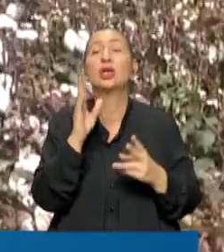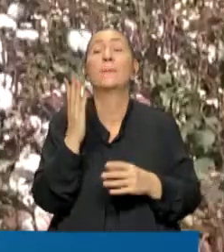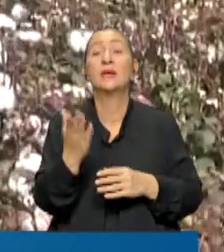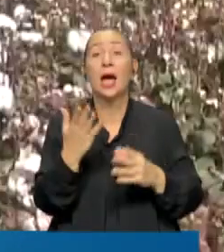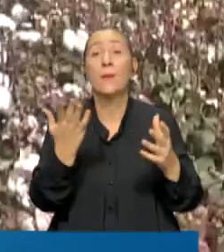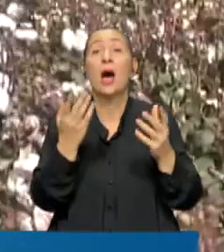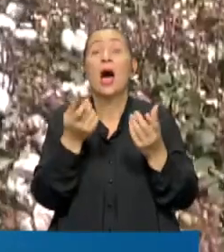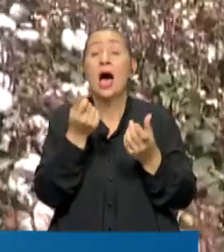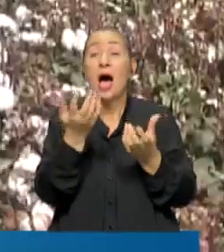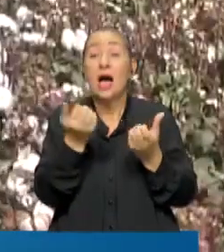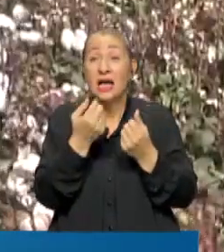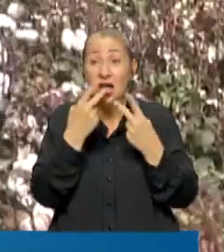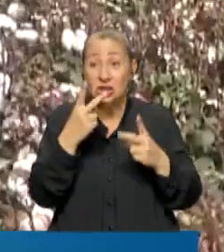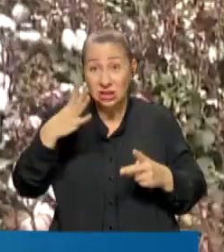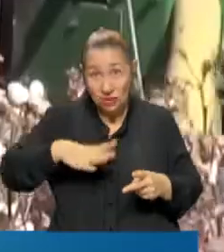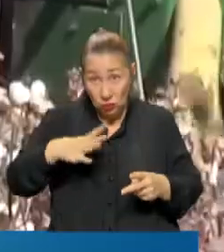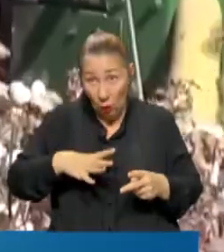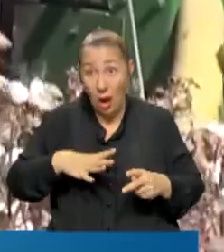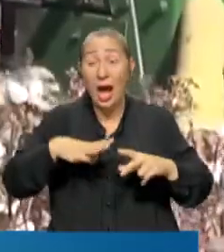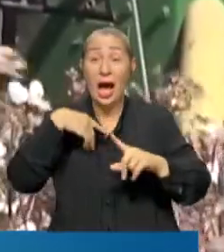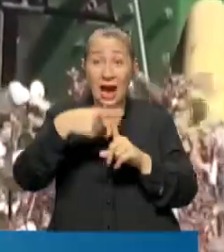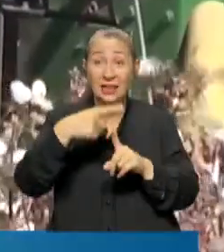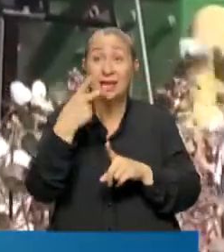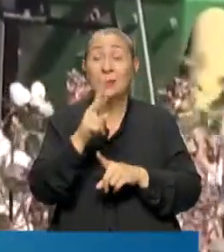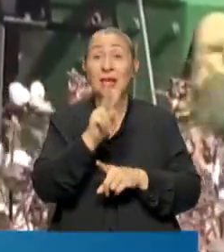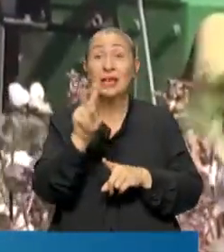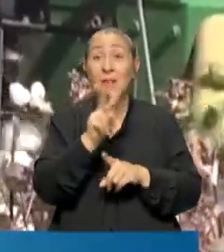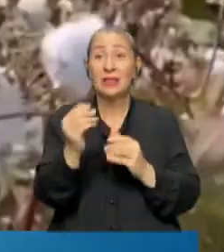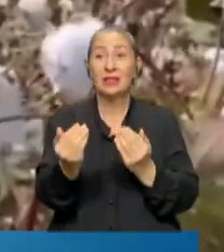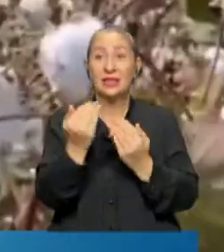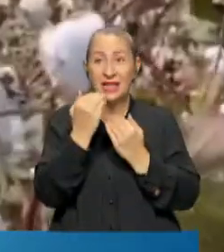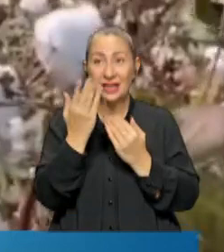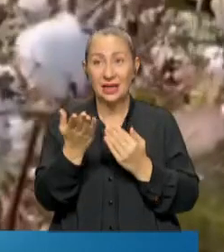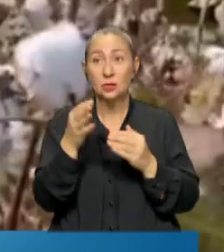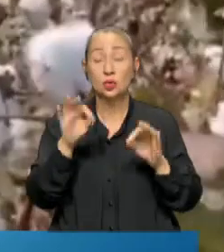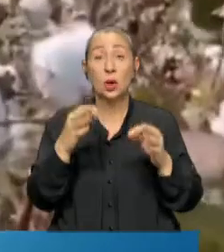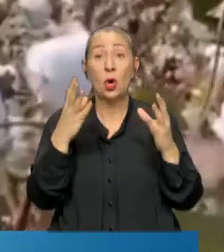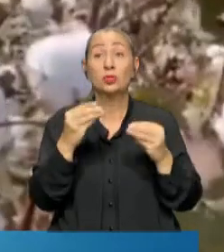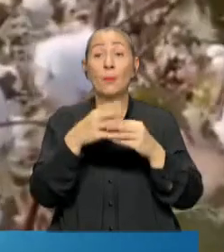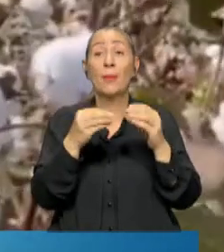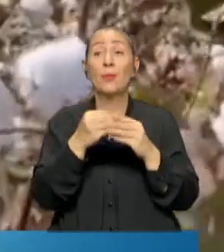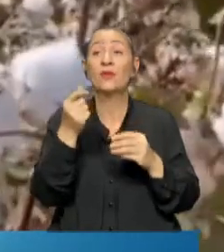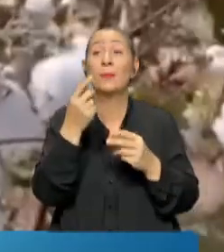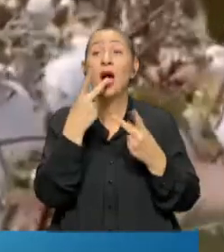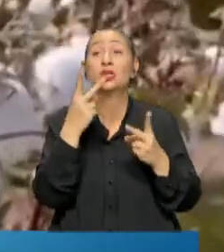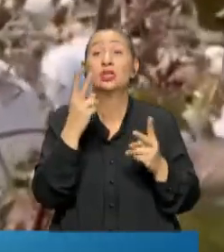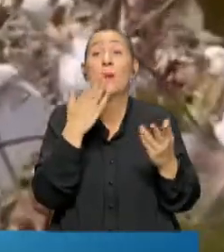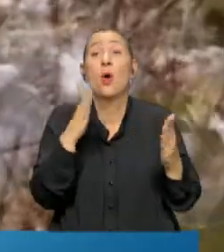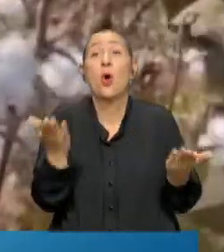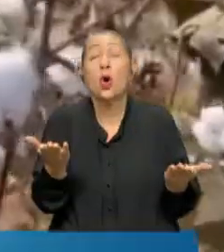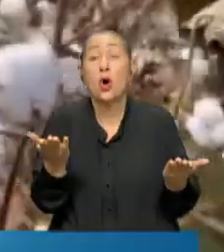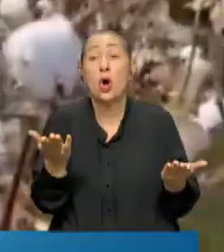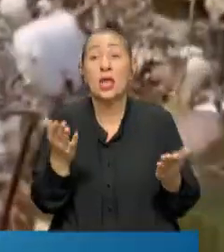Hem alım fiyatı artık açıklansın istiyorlar hem de 2020 destekleri. Şu an olmuş daha pamuk fiyatlarında bir açıklamalar